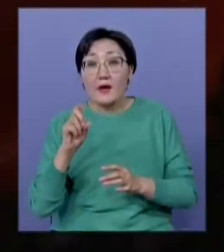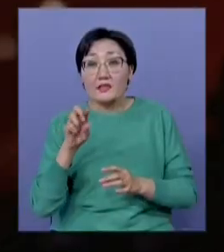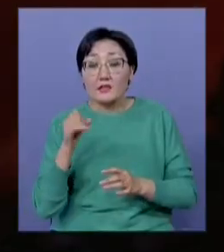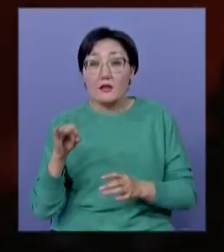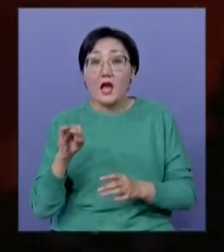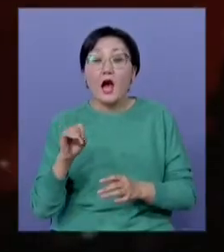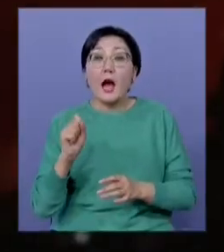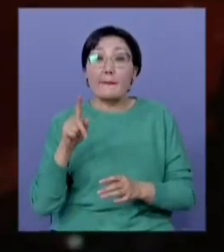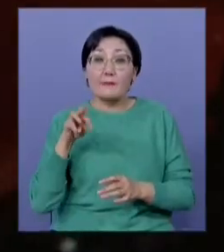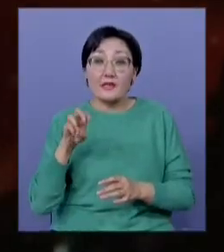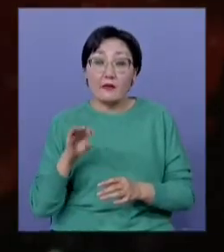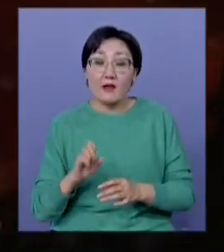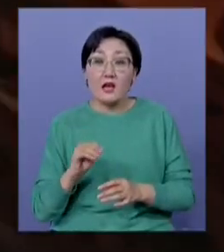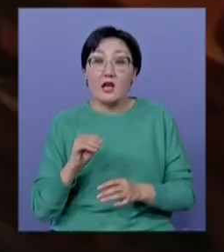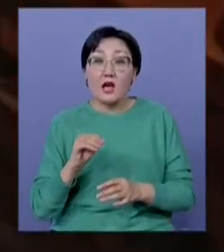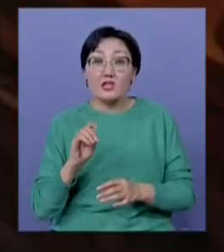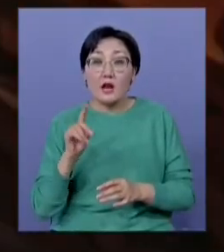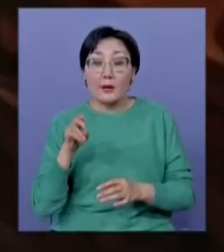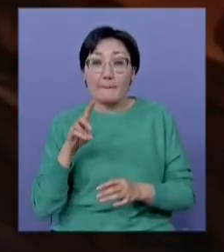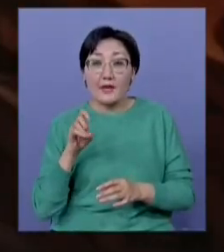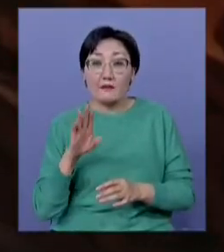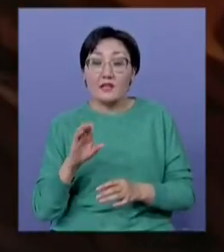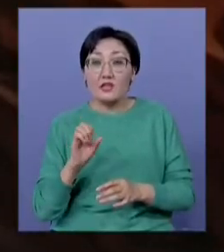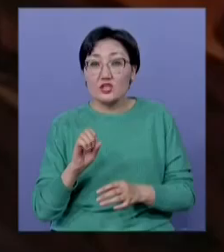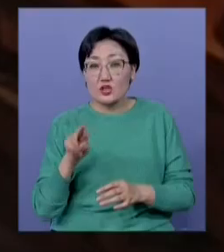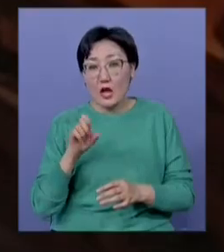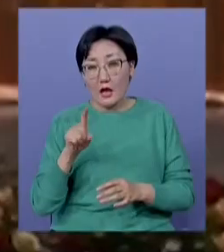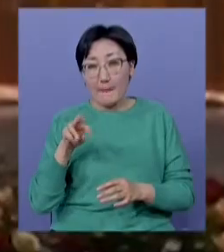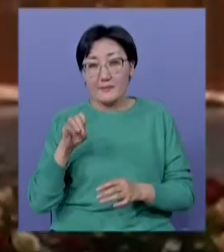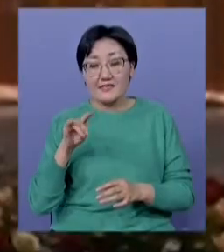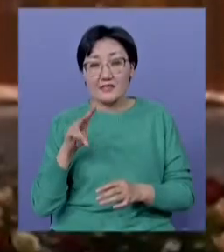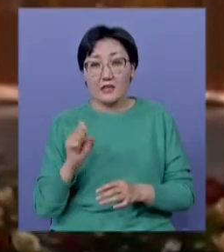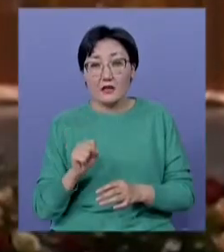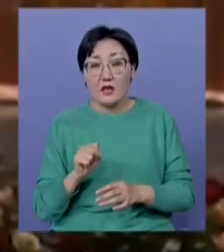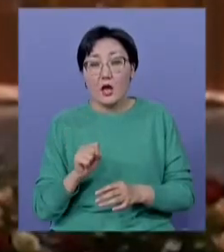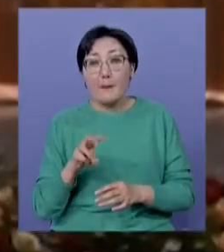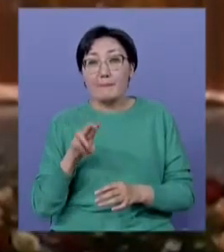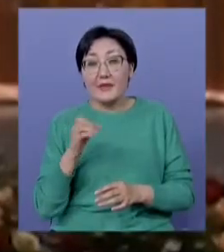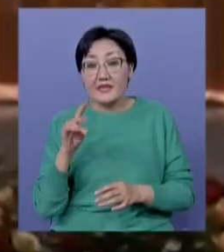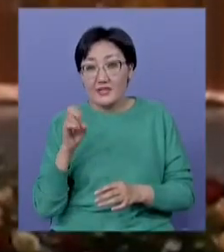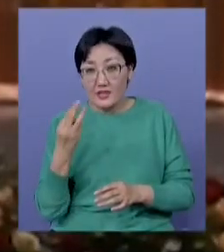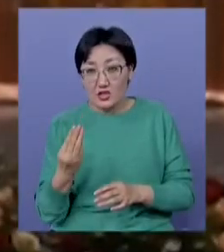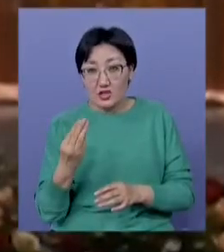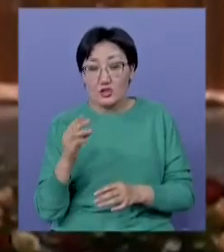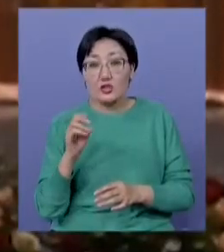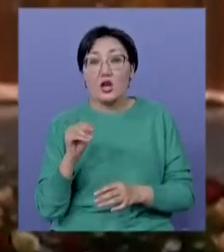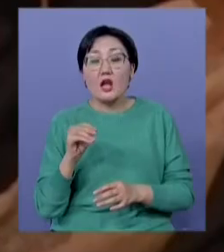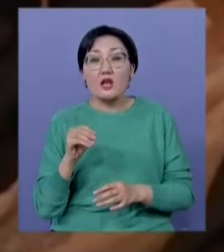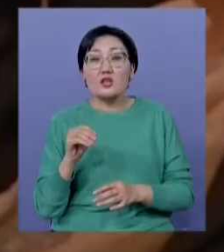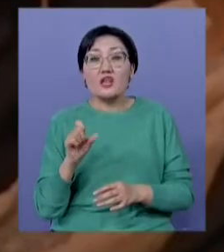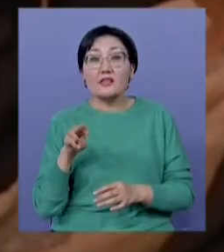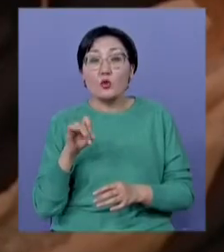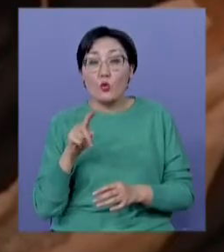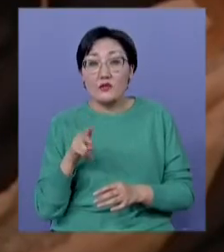Салтанат Ахметова, Жәмиля Жарқынбаева, Дина Хамзина, Медет Чотабаев, Мейір Бейнеш, Жанат Шыбықбаев, Азамат